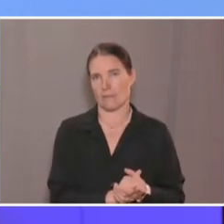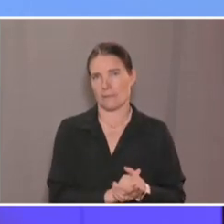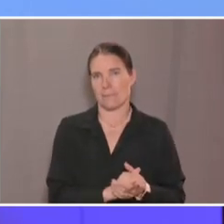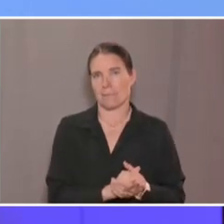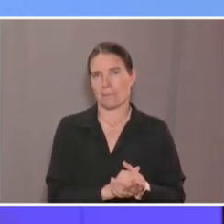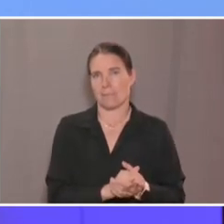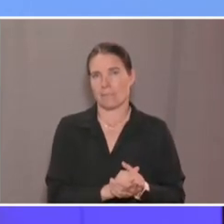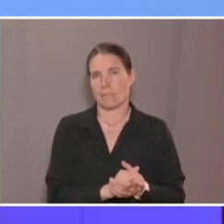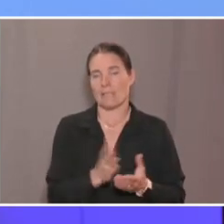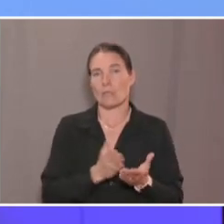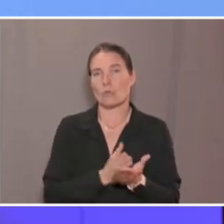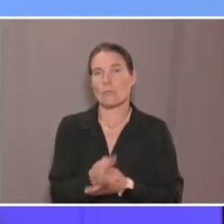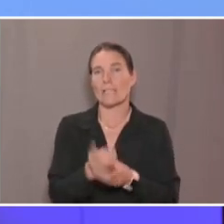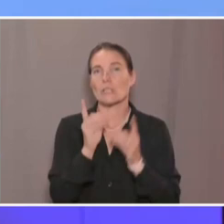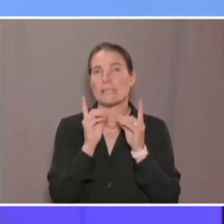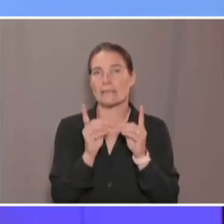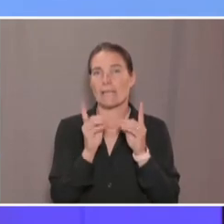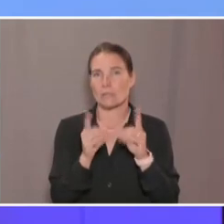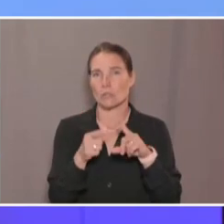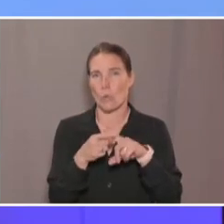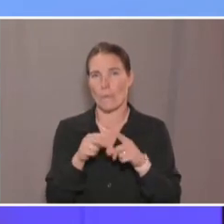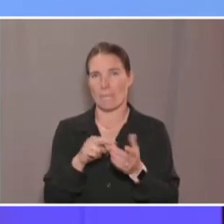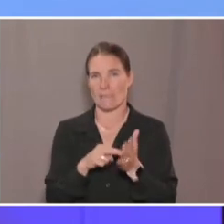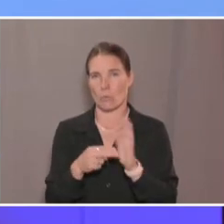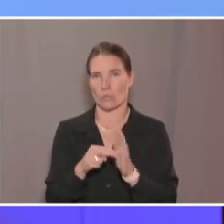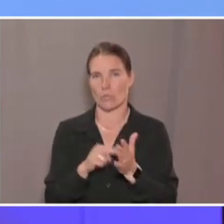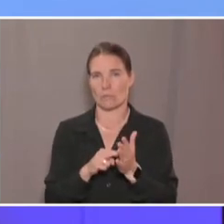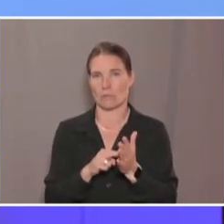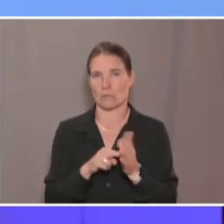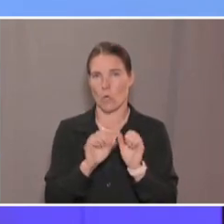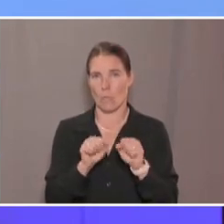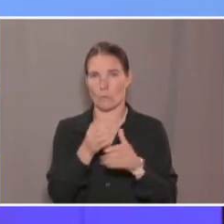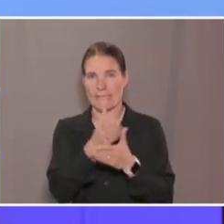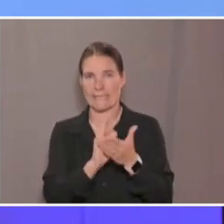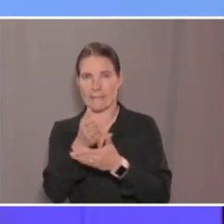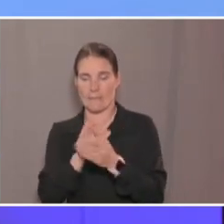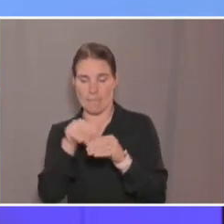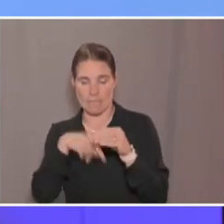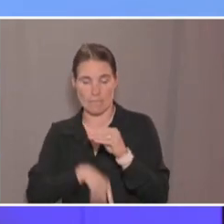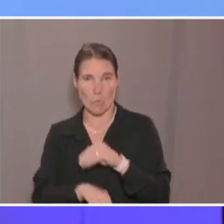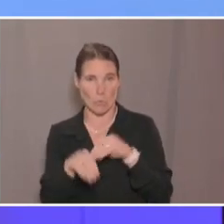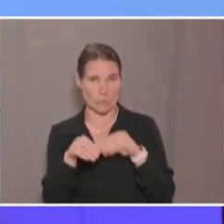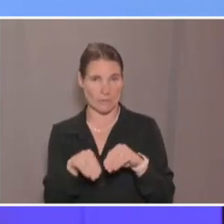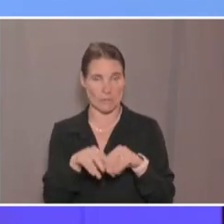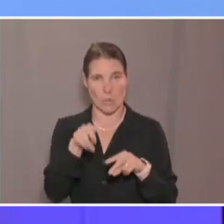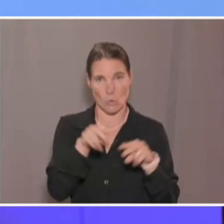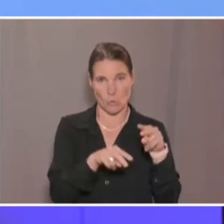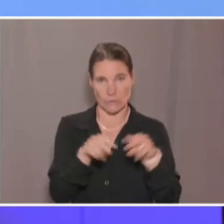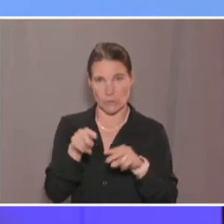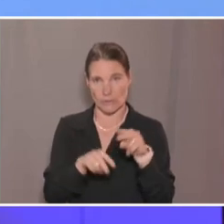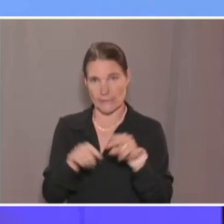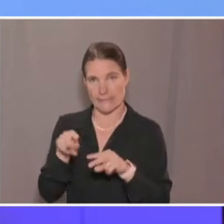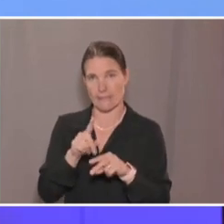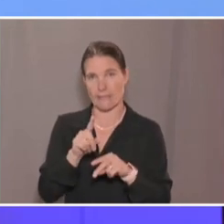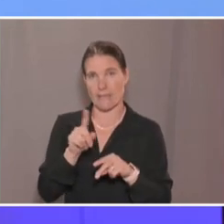systematischen, didaktischen und methodischen Komponenten des Schulunterrichts unterschiedliche,